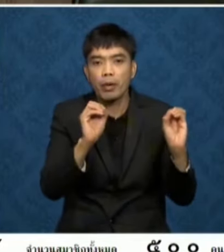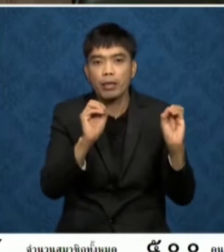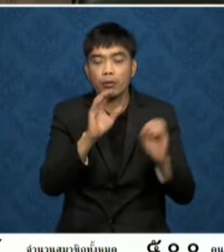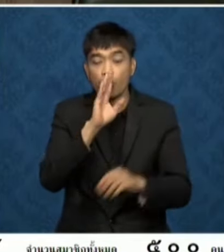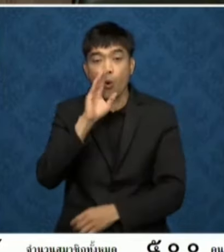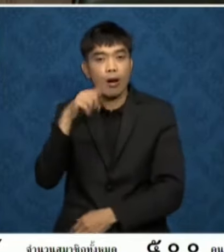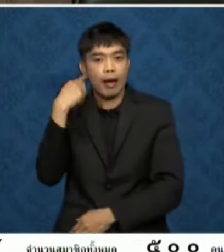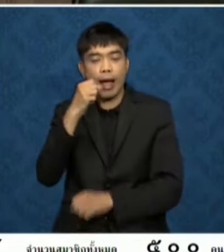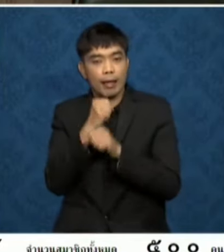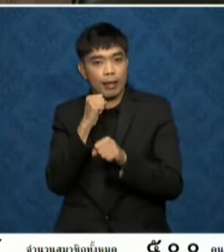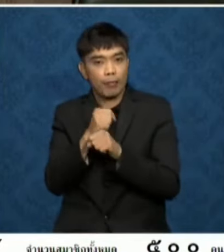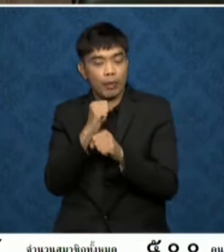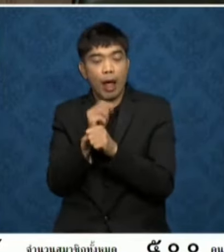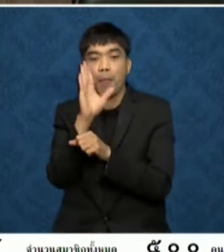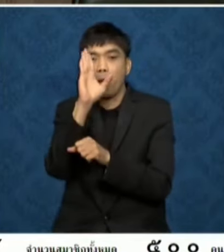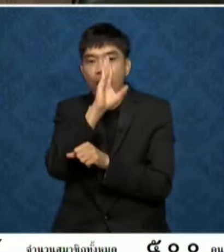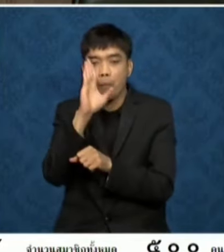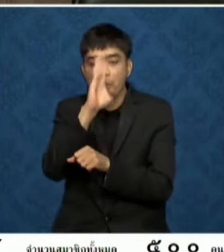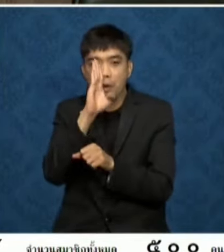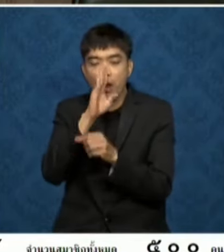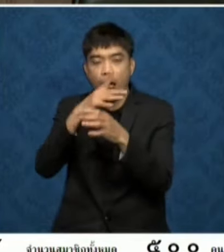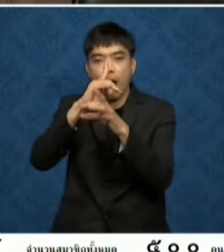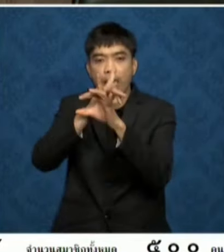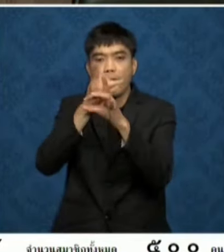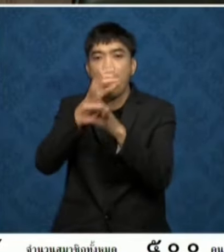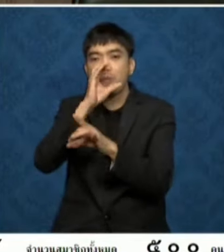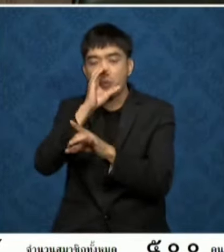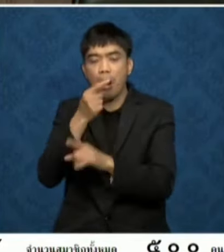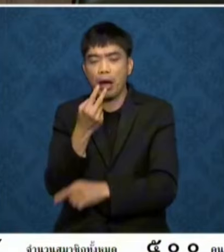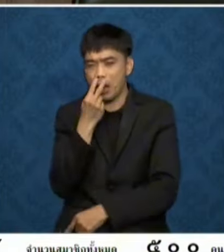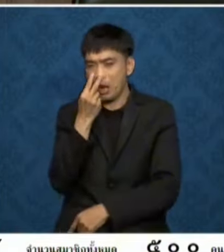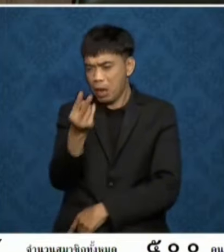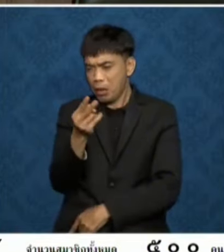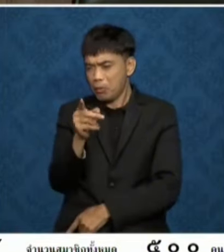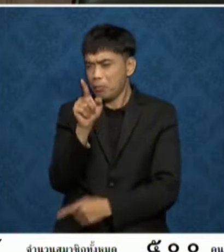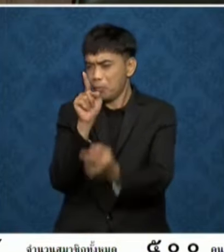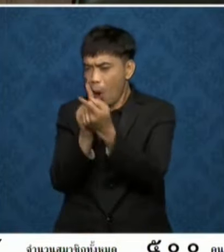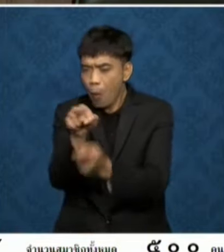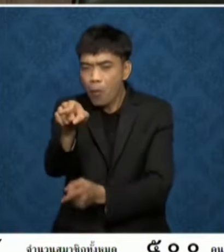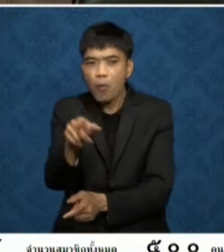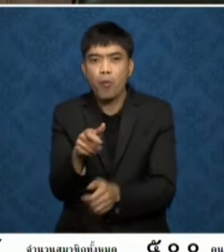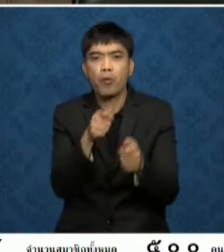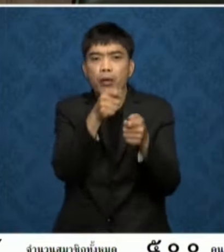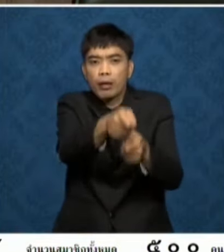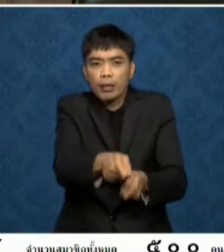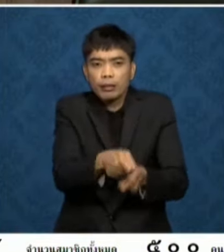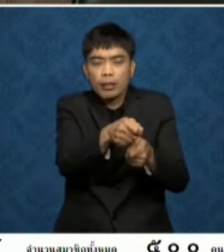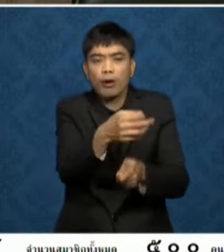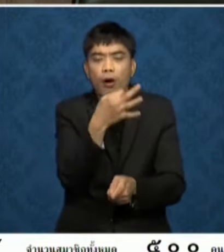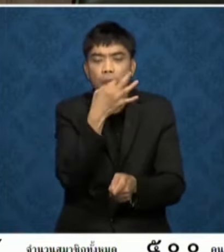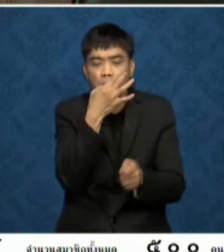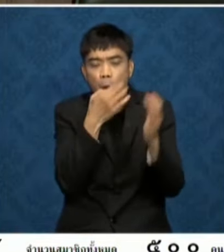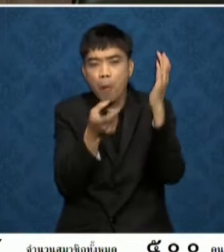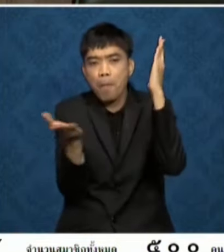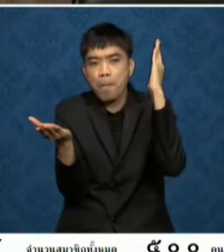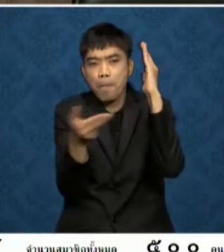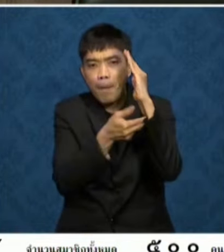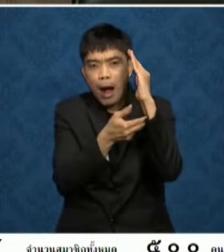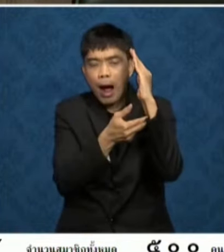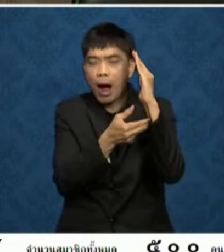ล้วต่อสู้เรื่องทุนผูกขาดมาผมเห็นเกษตรกรชาวสวนปาล์มเนี่ยหัวอกเดียวกับผมเล